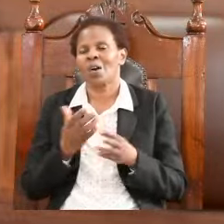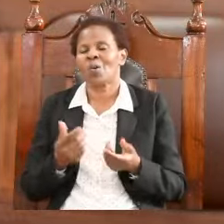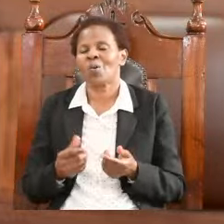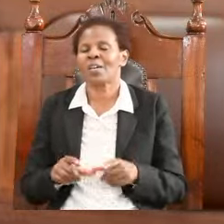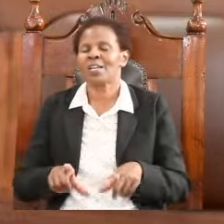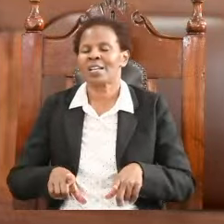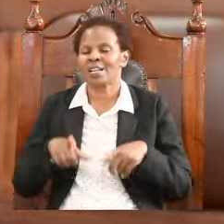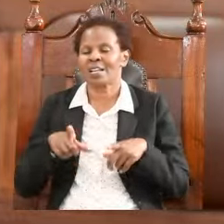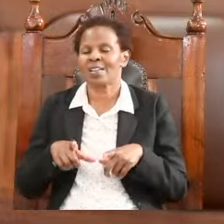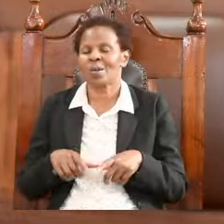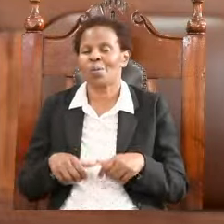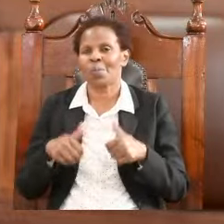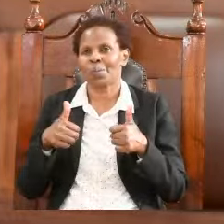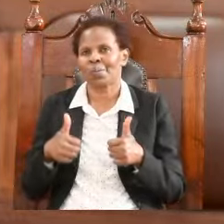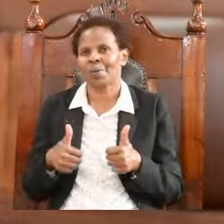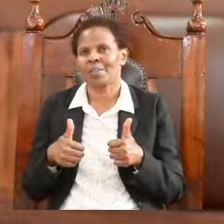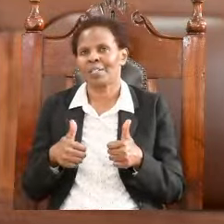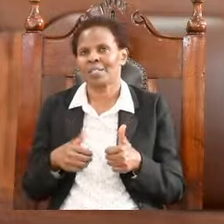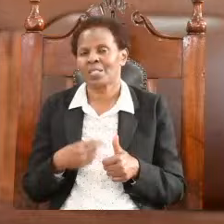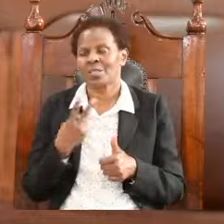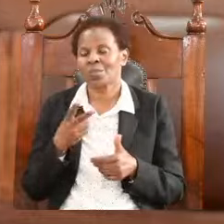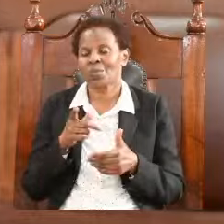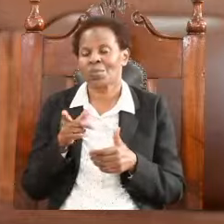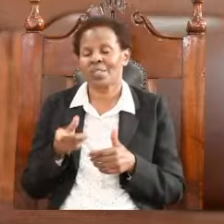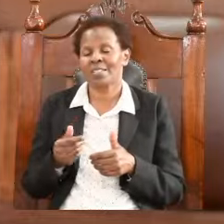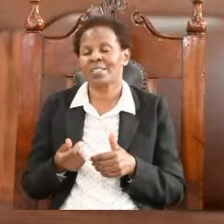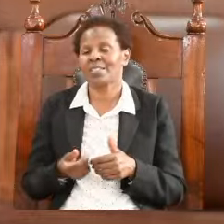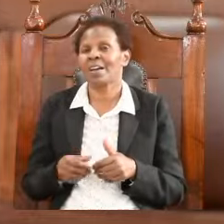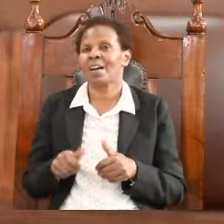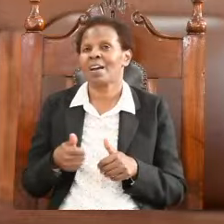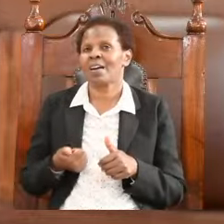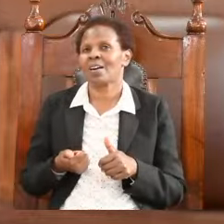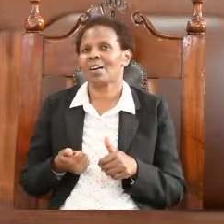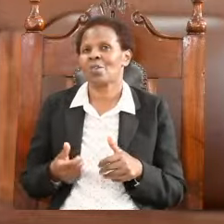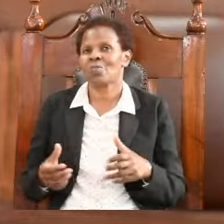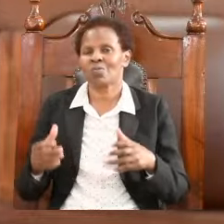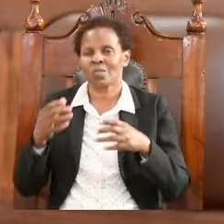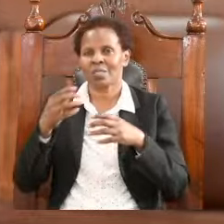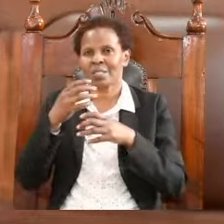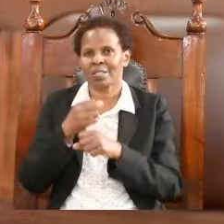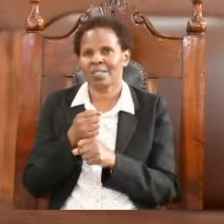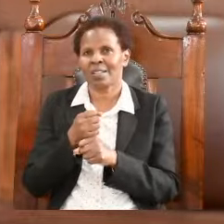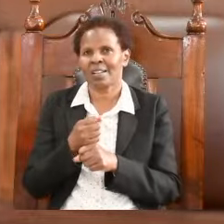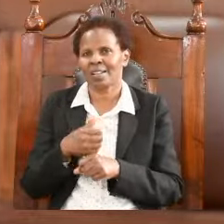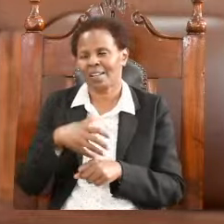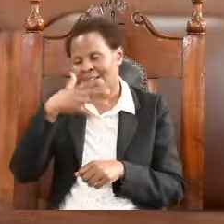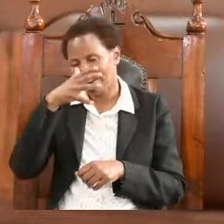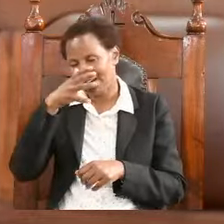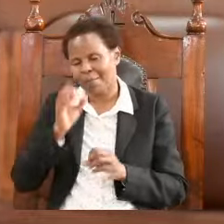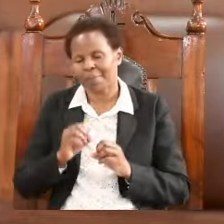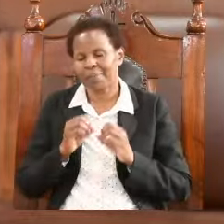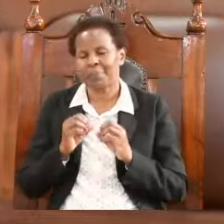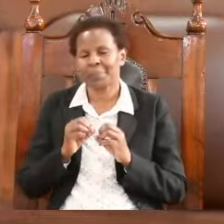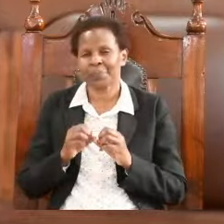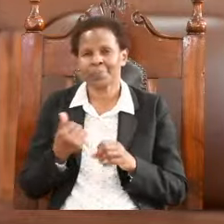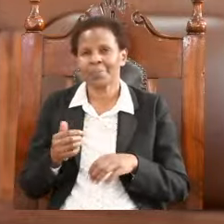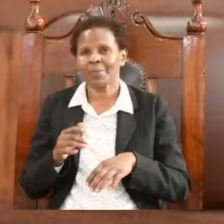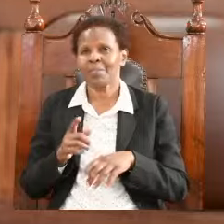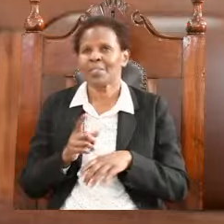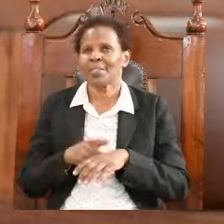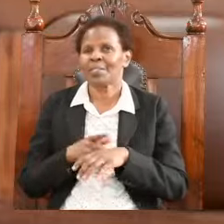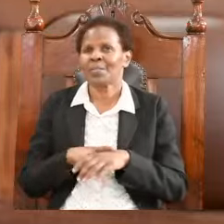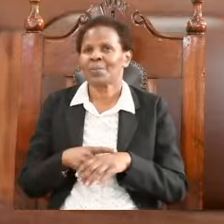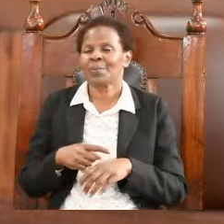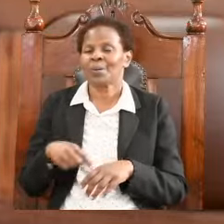mithiire yake makiona muiretu uyu ni mwihokeku muiretu uyu ndangihenania maita maingi ni tugaga ati